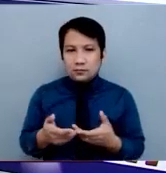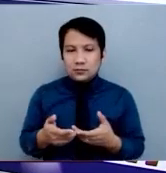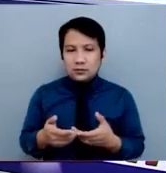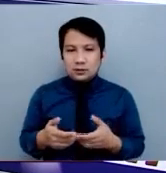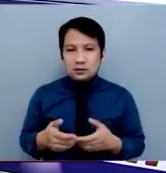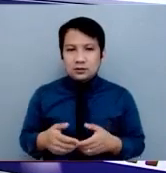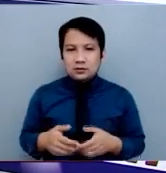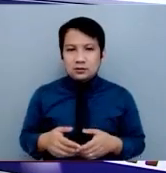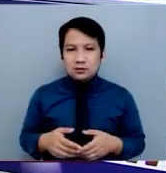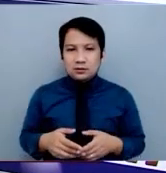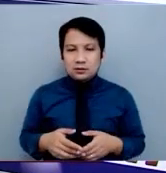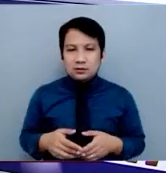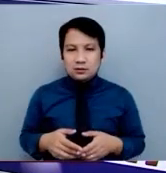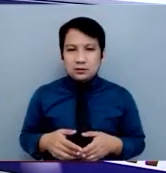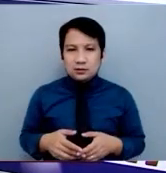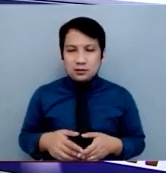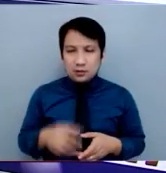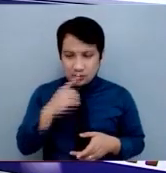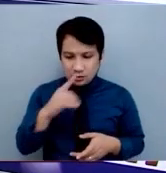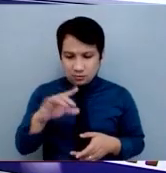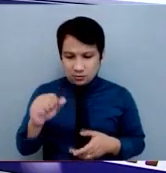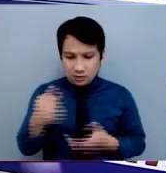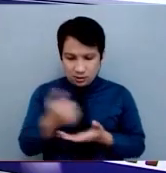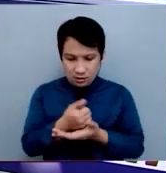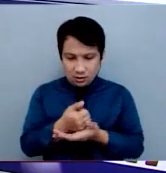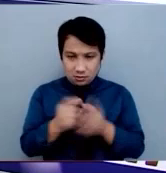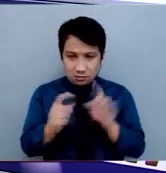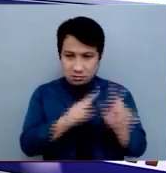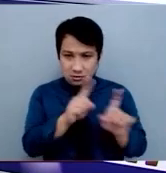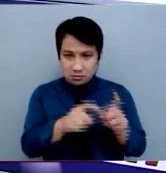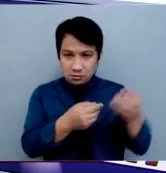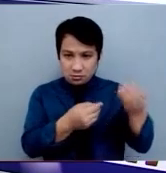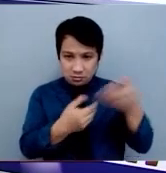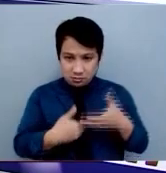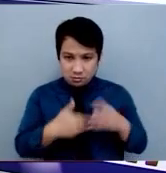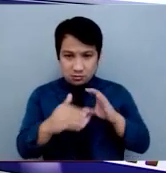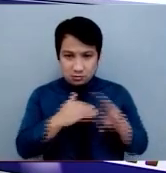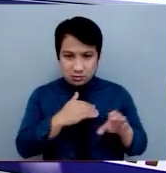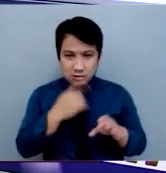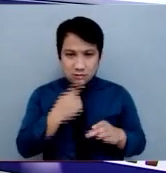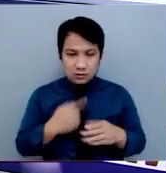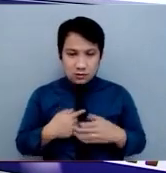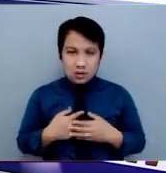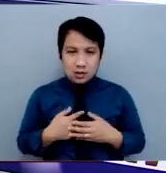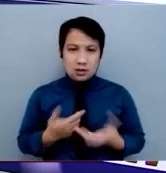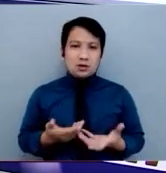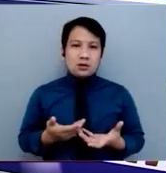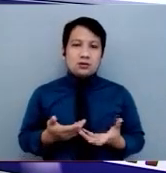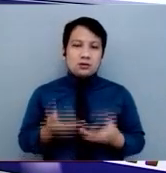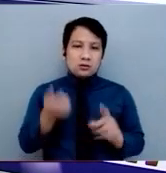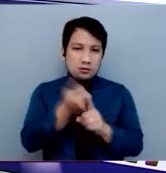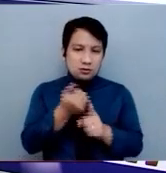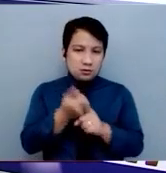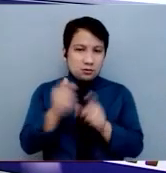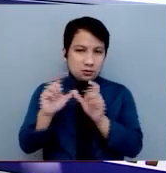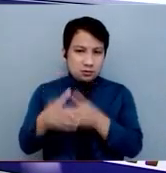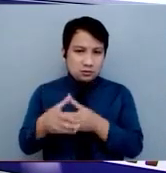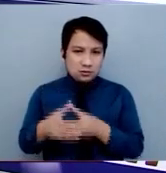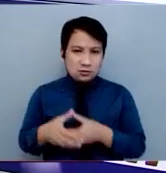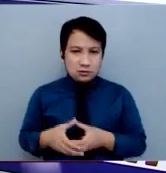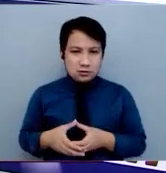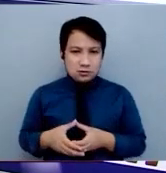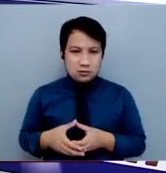they're questioning the data that was supposedly hacked by this group. Hindi